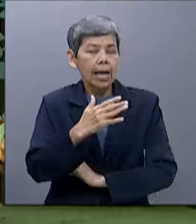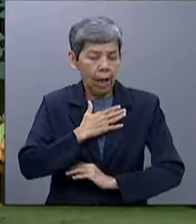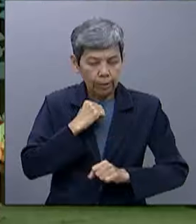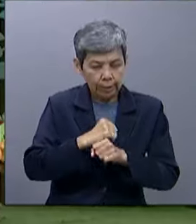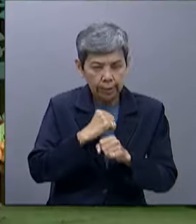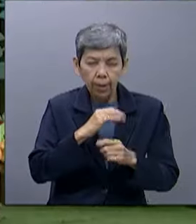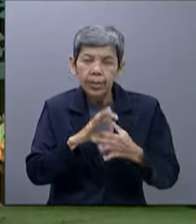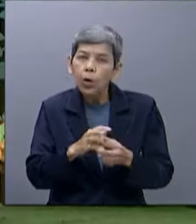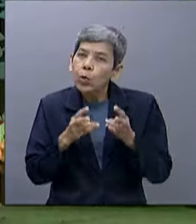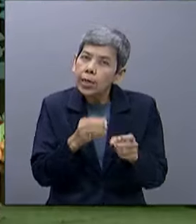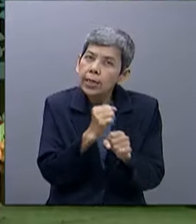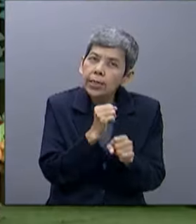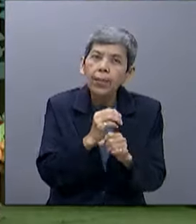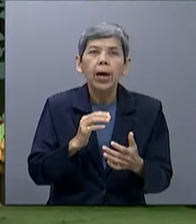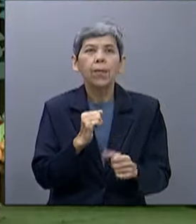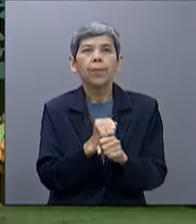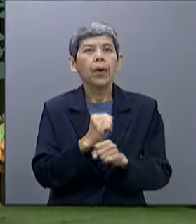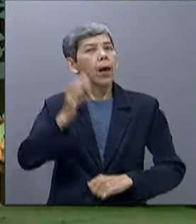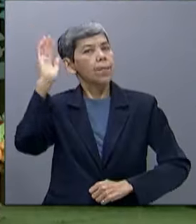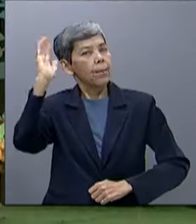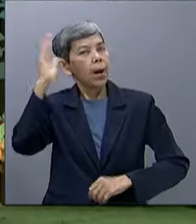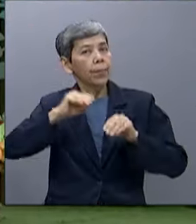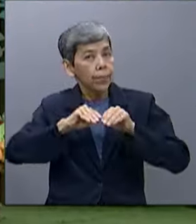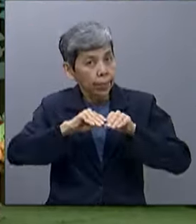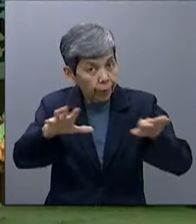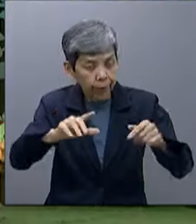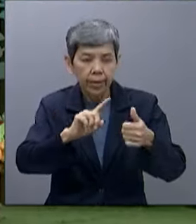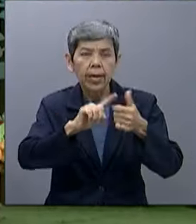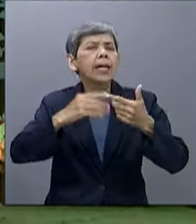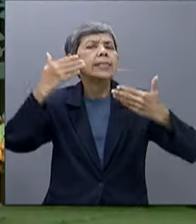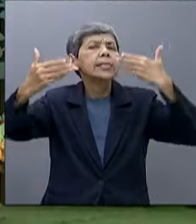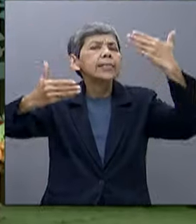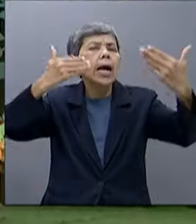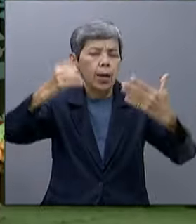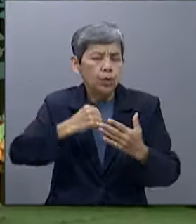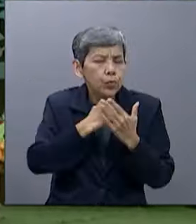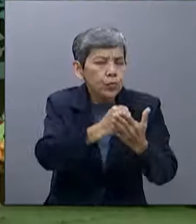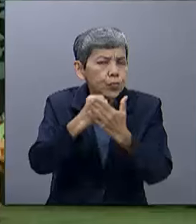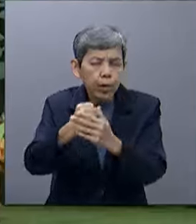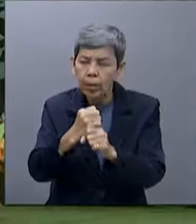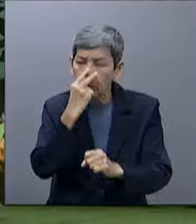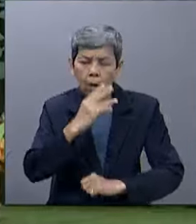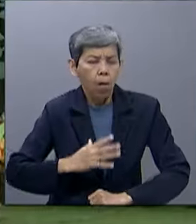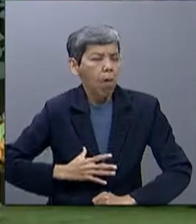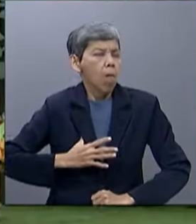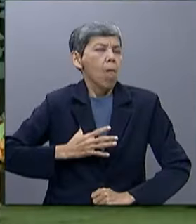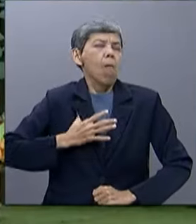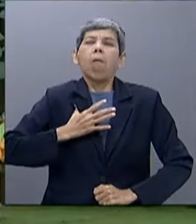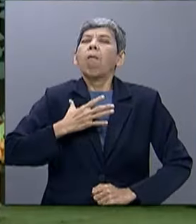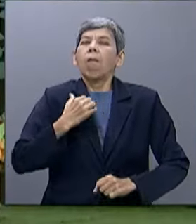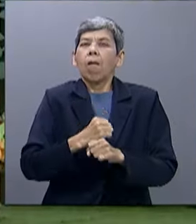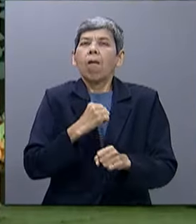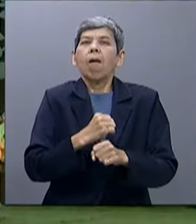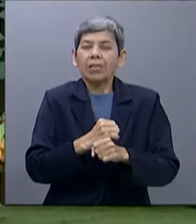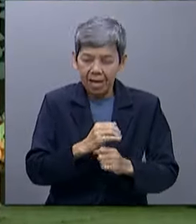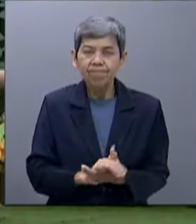การตลาดไม่ว่าจะเป็นเรื่องของการเผยแพร่ประชาสัมพันธ์การนำกิจกรรมต่างๆมาเสริมให้งานดูยิ่งใหญ่แล้วก็ขยายวันพำนักมาก